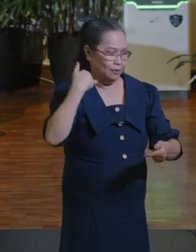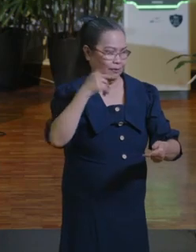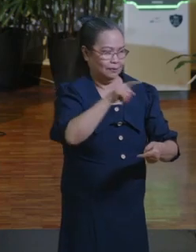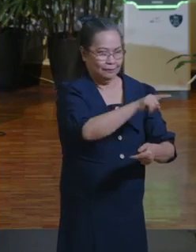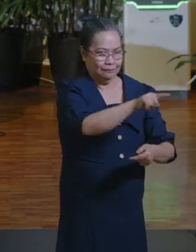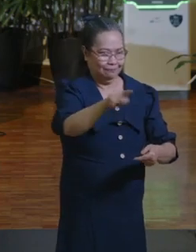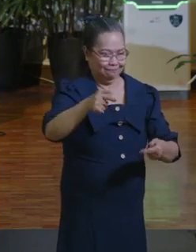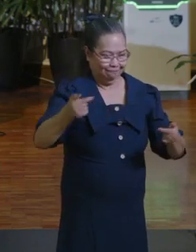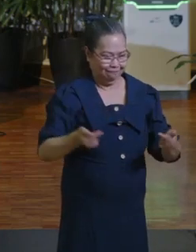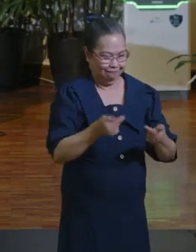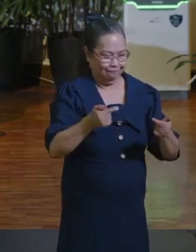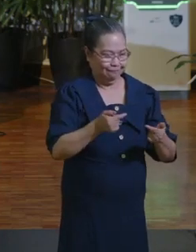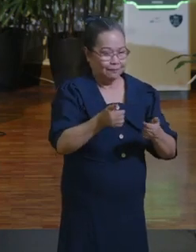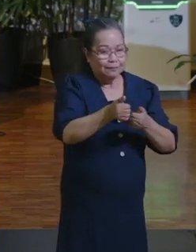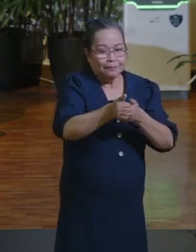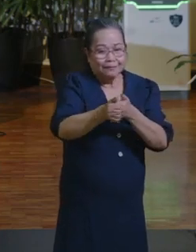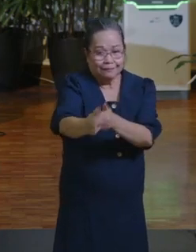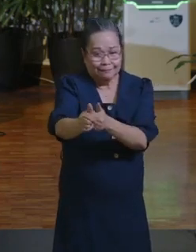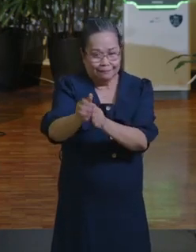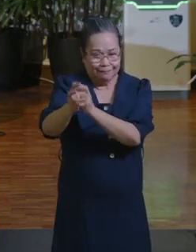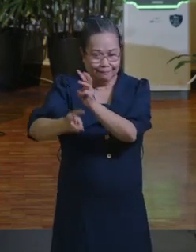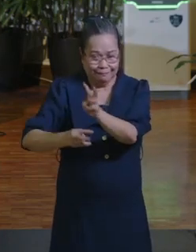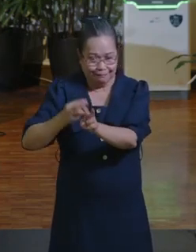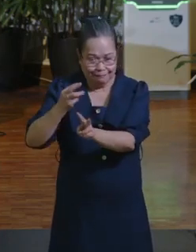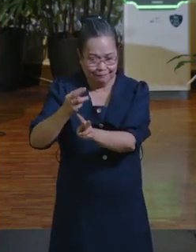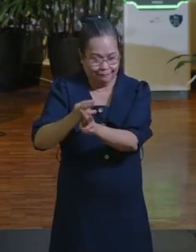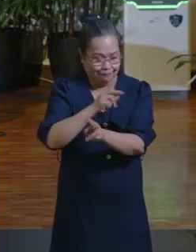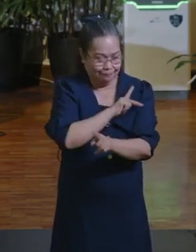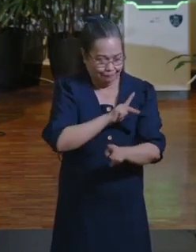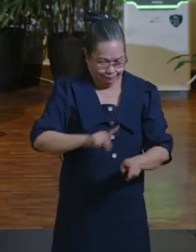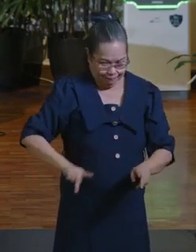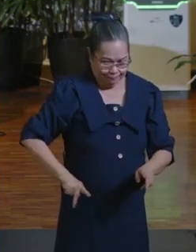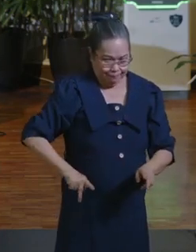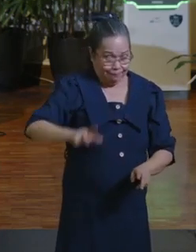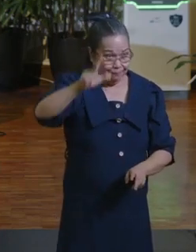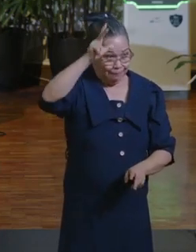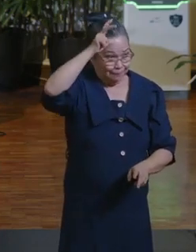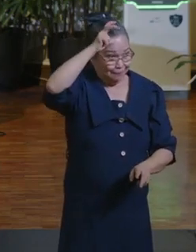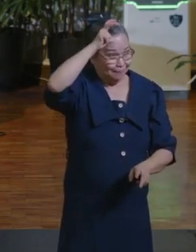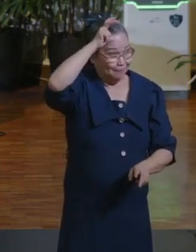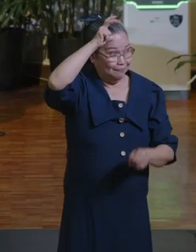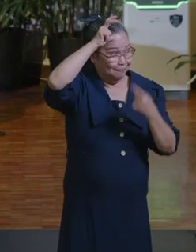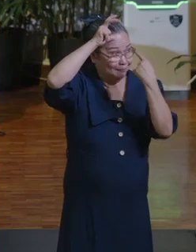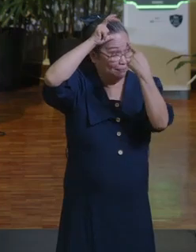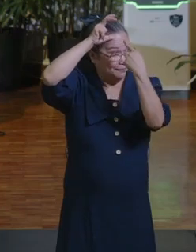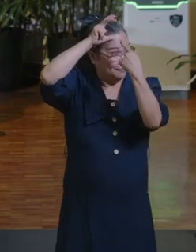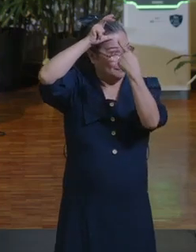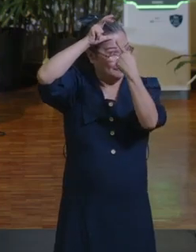following the course of this world, following the prince of the power of the air." Si Satanas po yun.